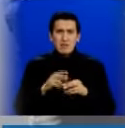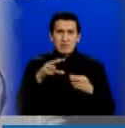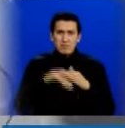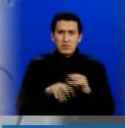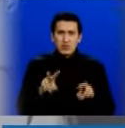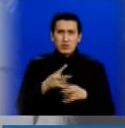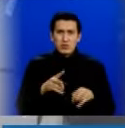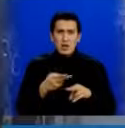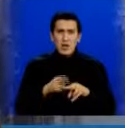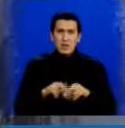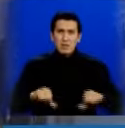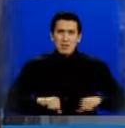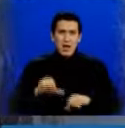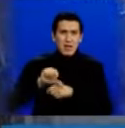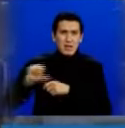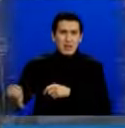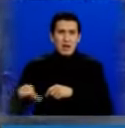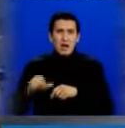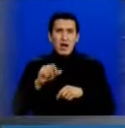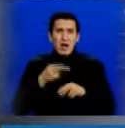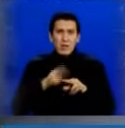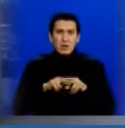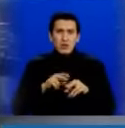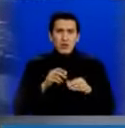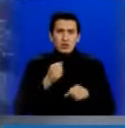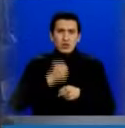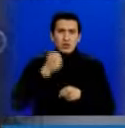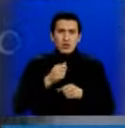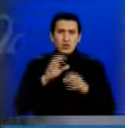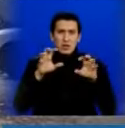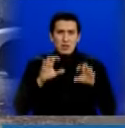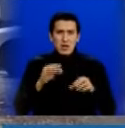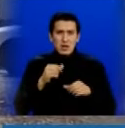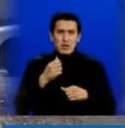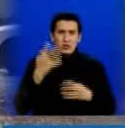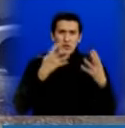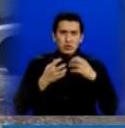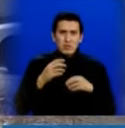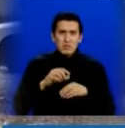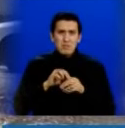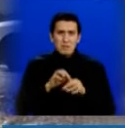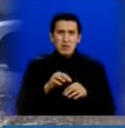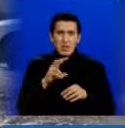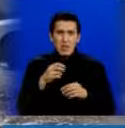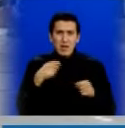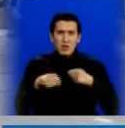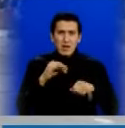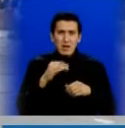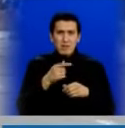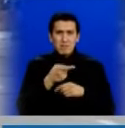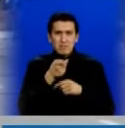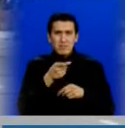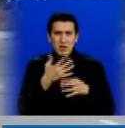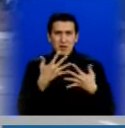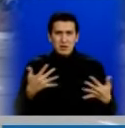вновь призвал все партии США ужесточить законодательство и ввести серьезные меры контроля над торговлей и владением